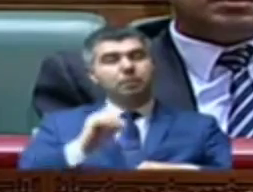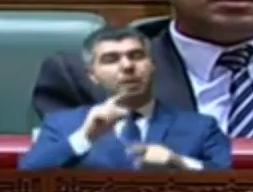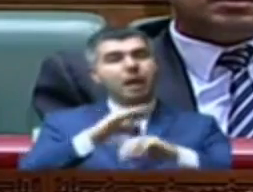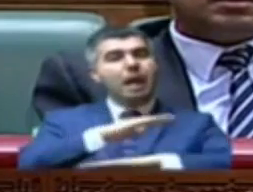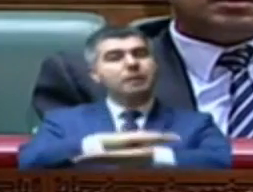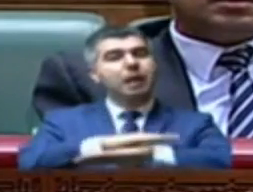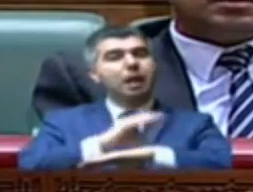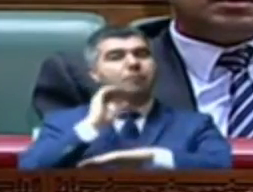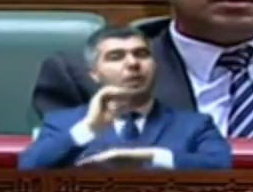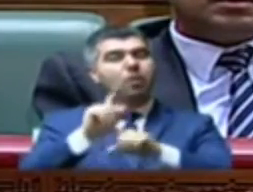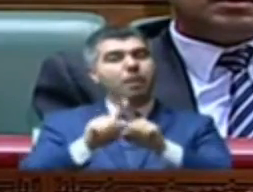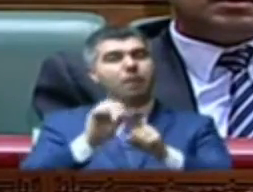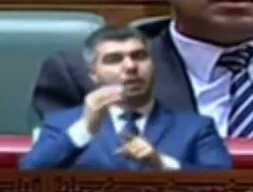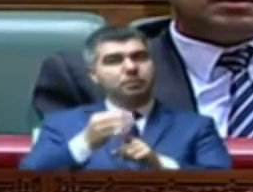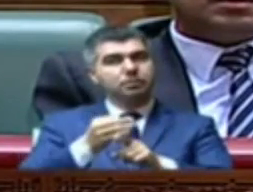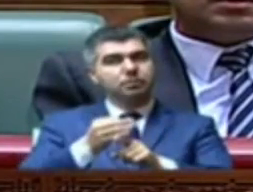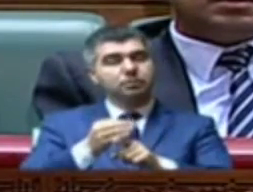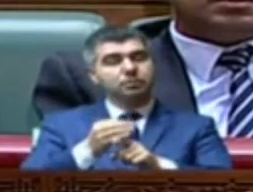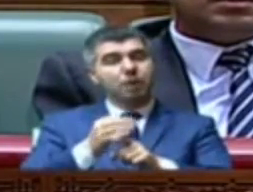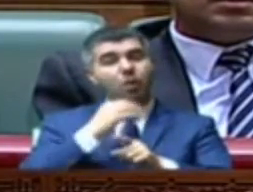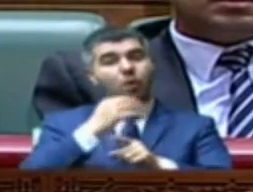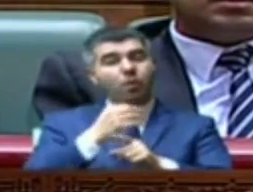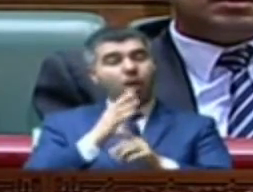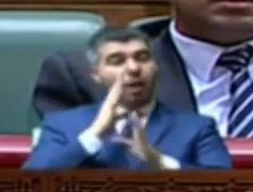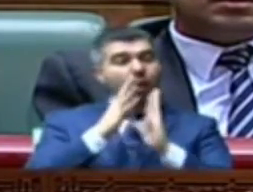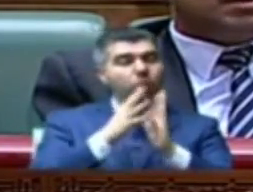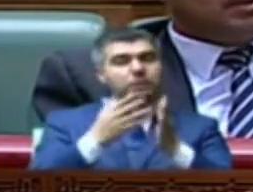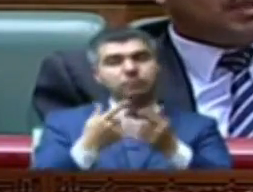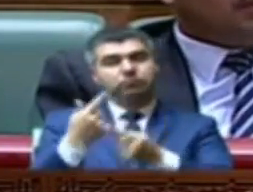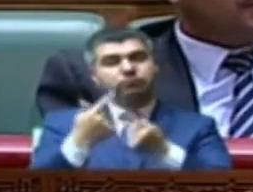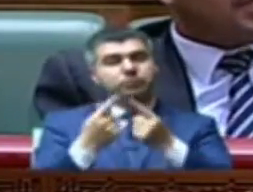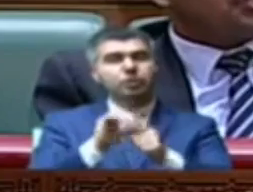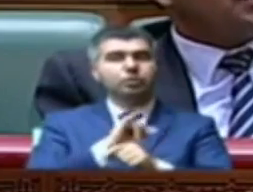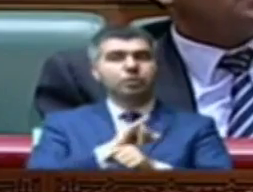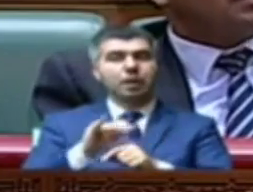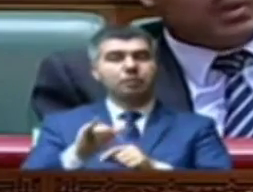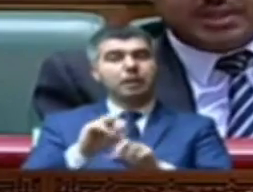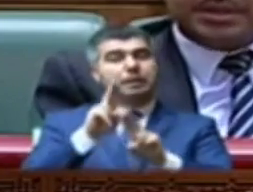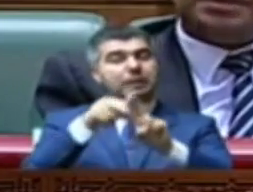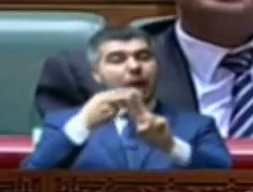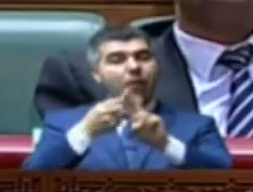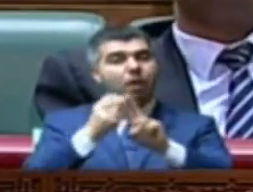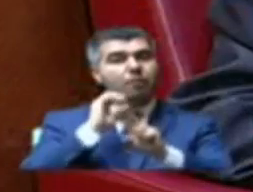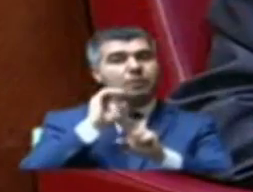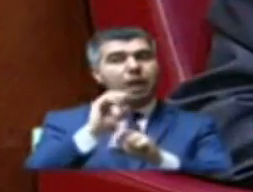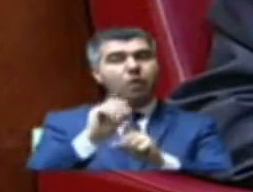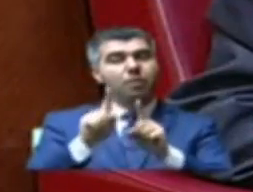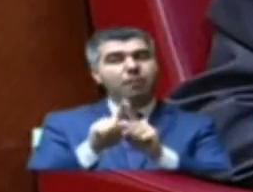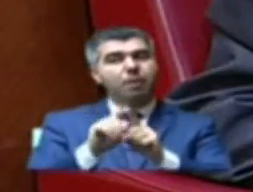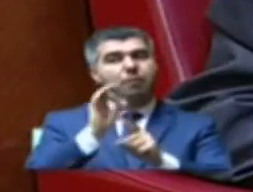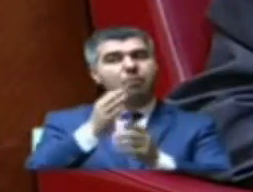نحترموا الحق ديالهم كذلك في الكلام، وما نشوشوش على الأجوبة ديالهم. خص كل واحد يتحمل المسؤوليه